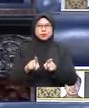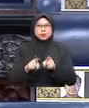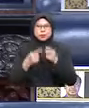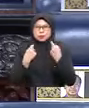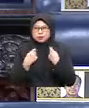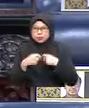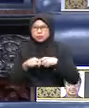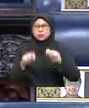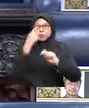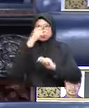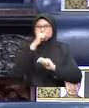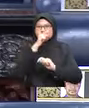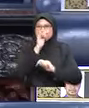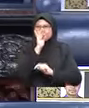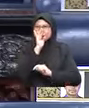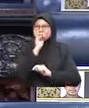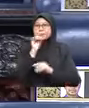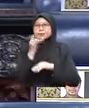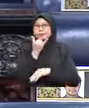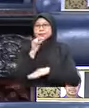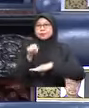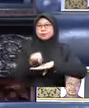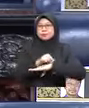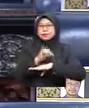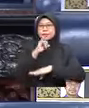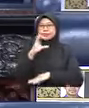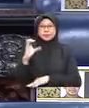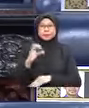percubaan untuk memasu dan menyalahguna kad pengenalan